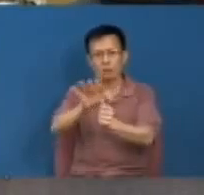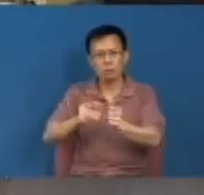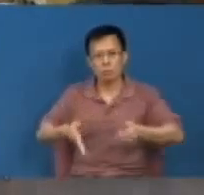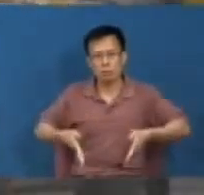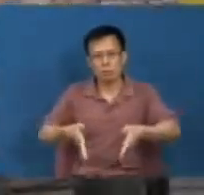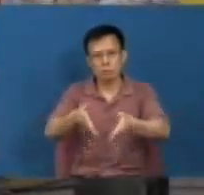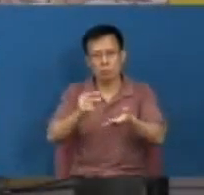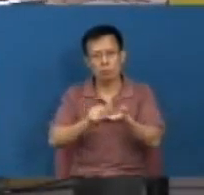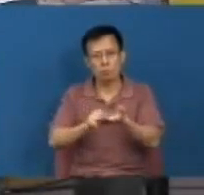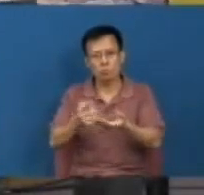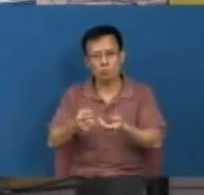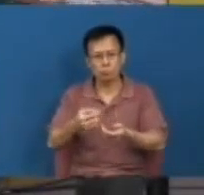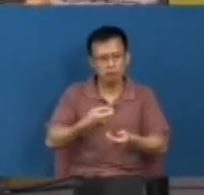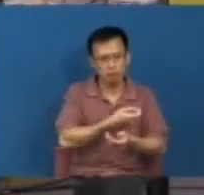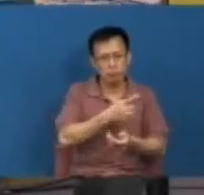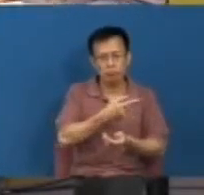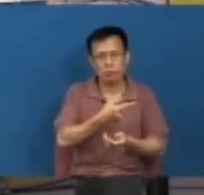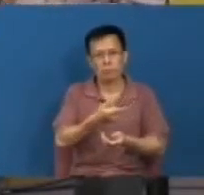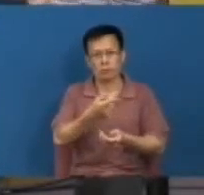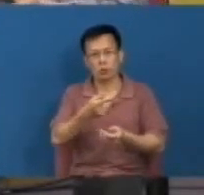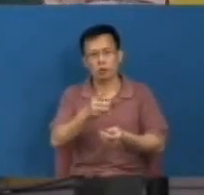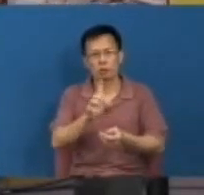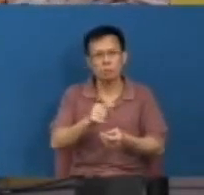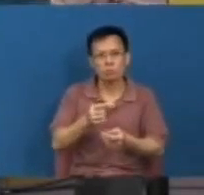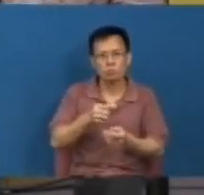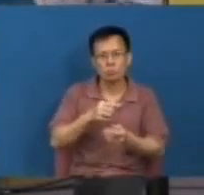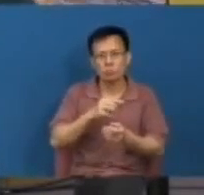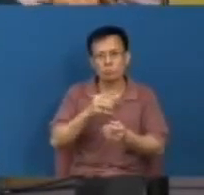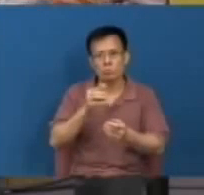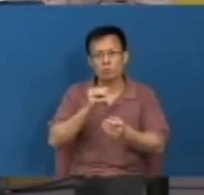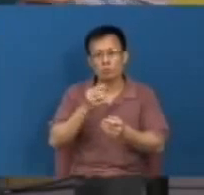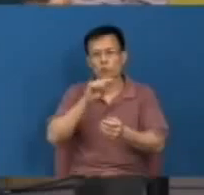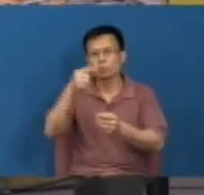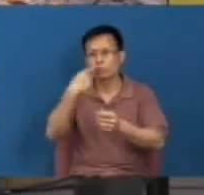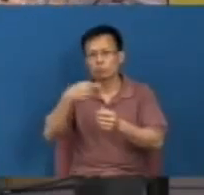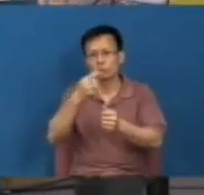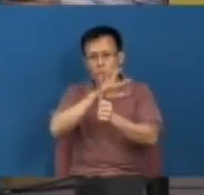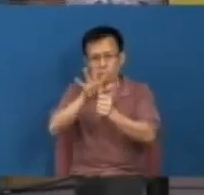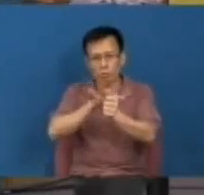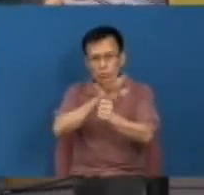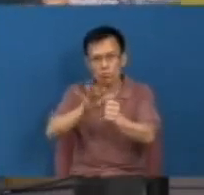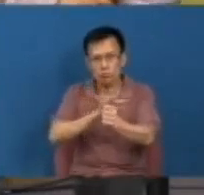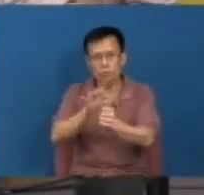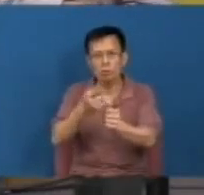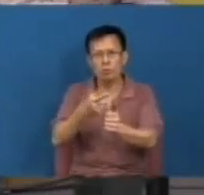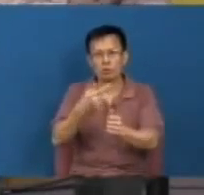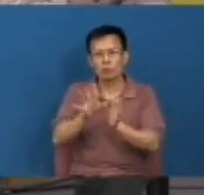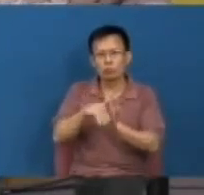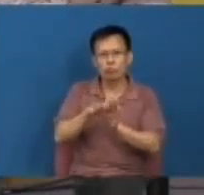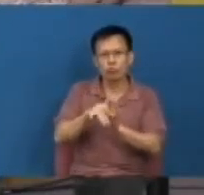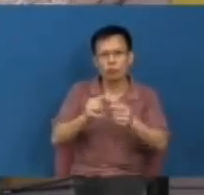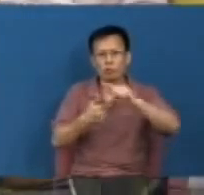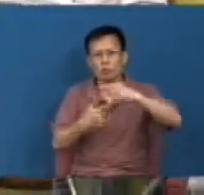又點啊？係或者邊個點係令你覺得你已經可以得到一個好好高嘅價錢？有冇咁樣嘅有啲咁嘅卑鄙嘅手段咧？有